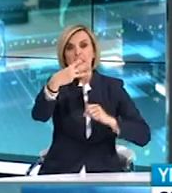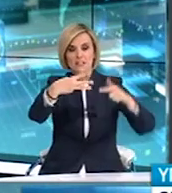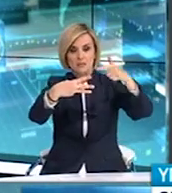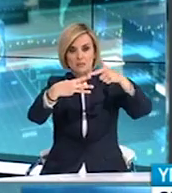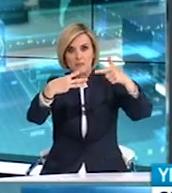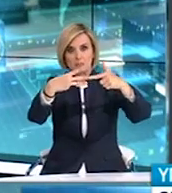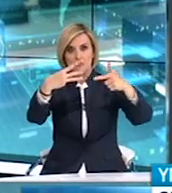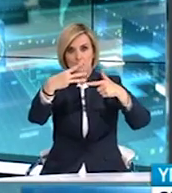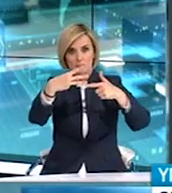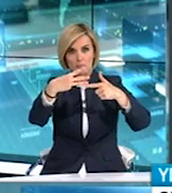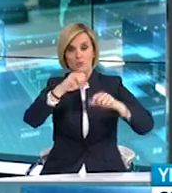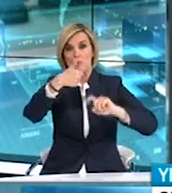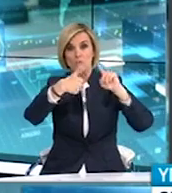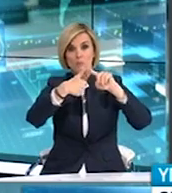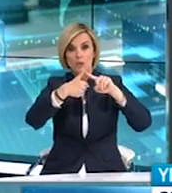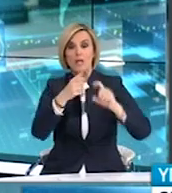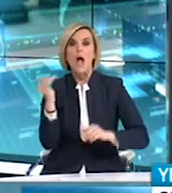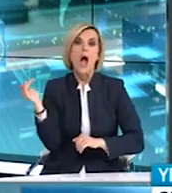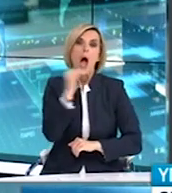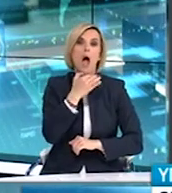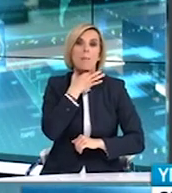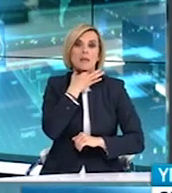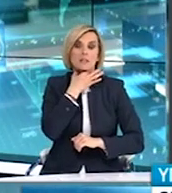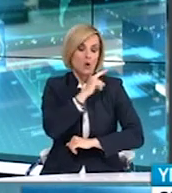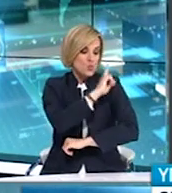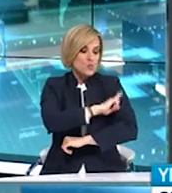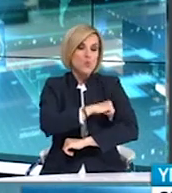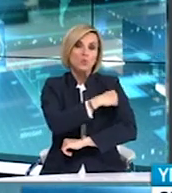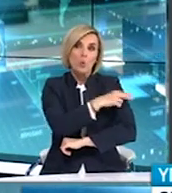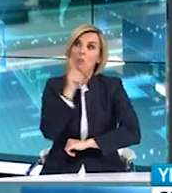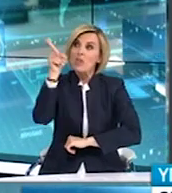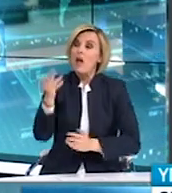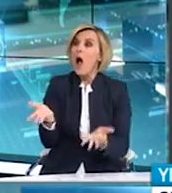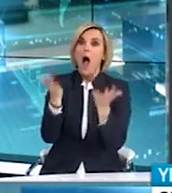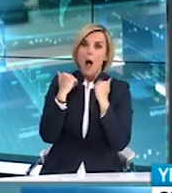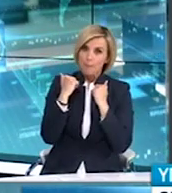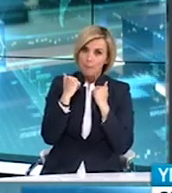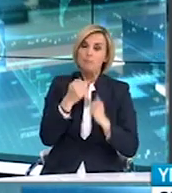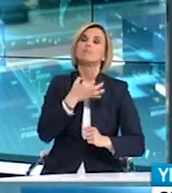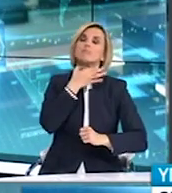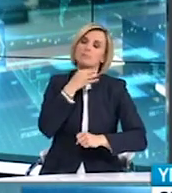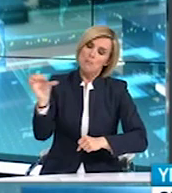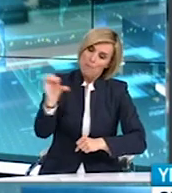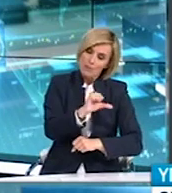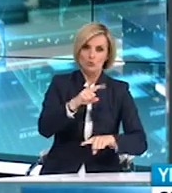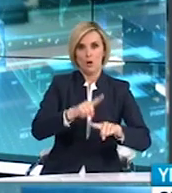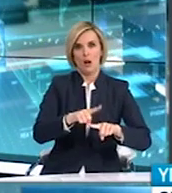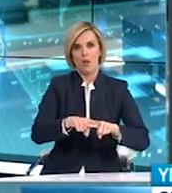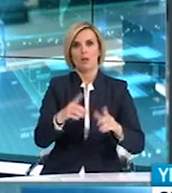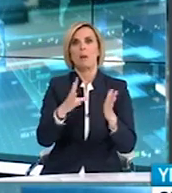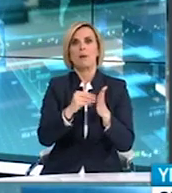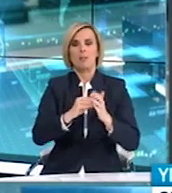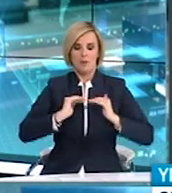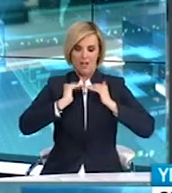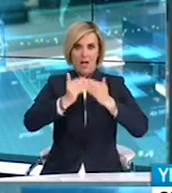τρεις κατηγορίες. Όσοι χρήζουν άμεσης υγειονομικής φροντίδας που δεν μπορεί να τους παρασχεθεί στον τόπο που βρίσκονται, π.χ.